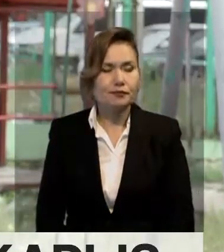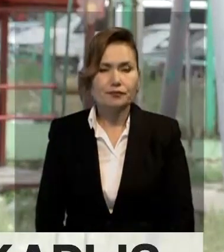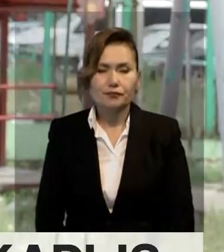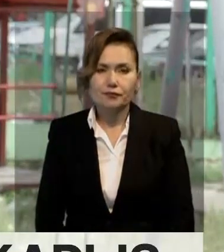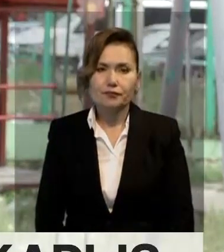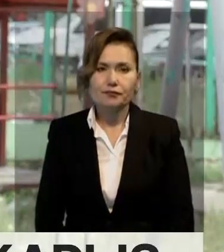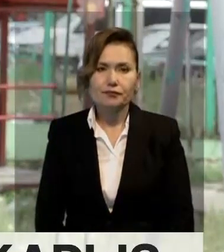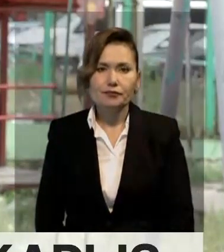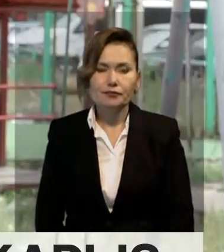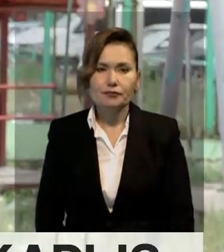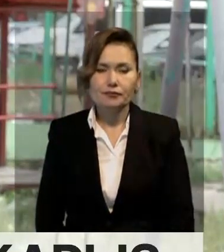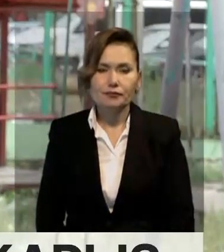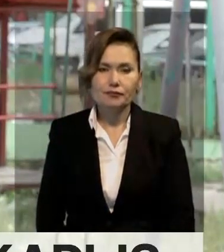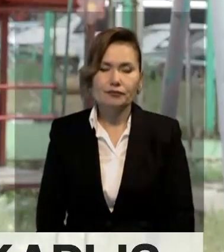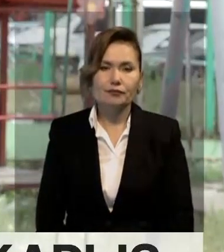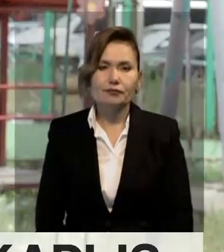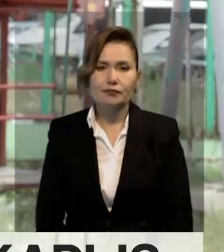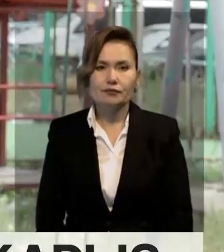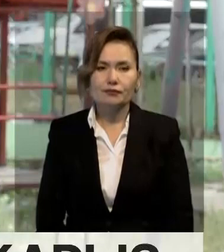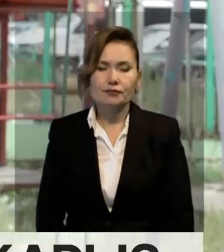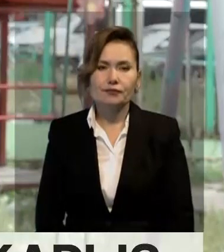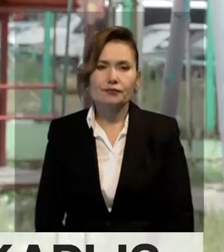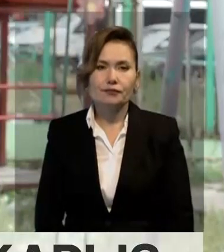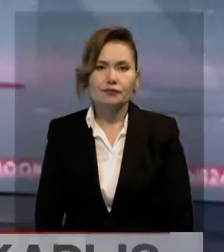Алиев, Петропавл, Хабар 24.